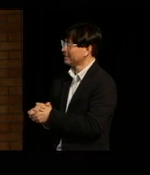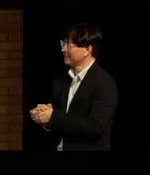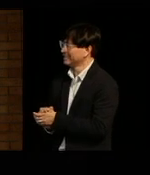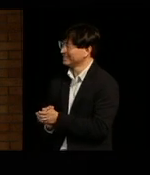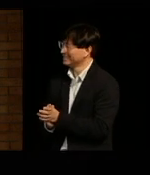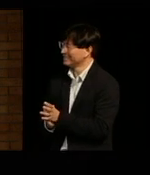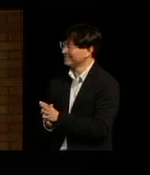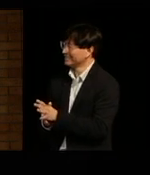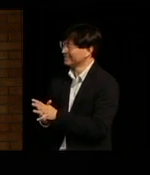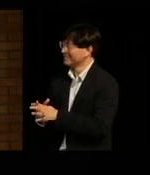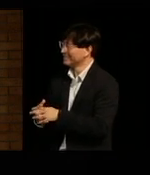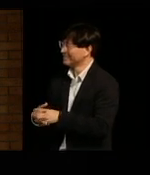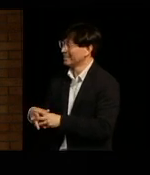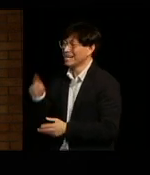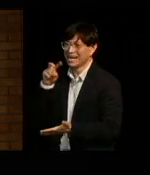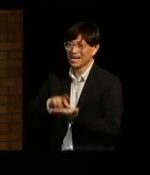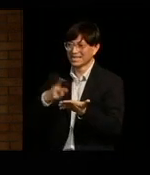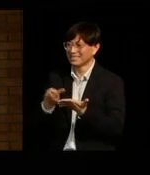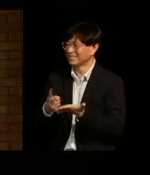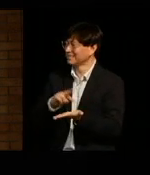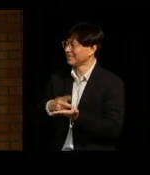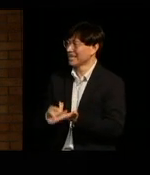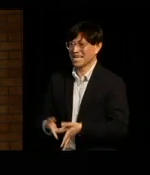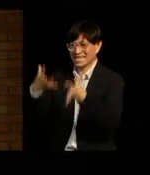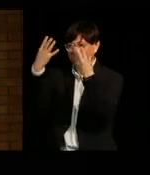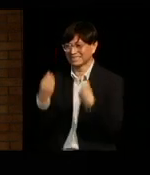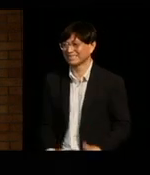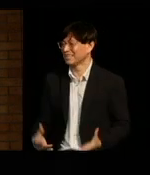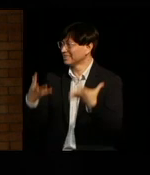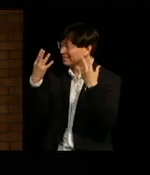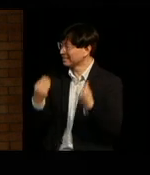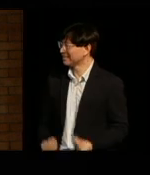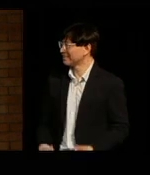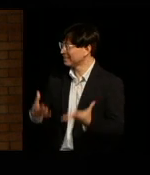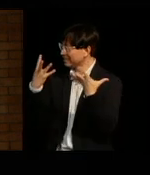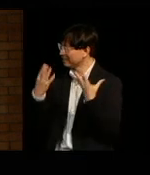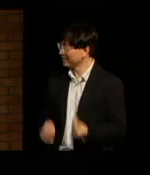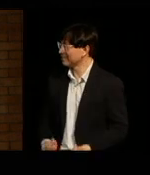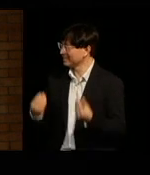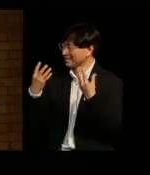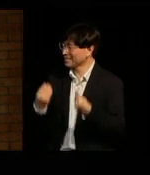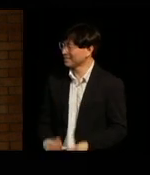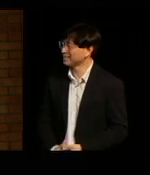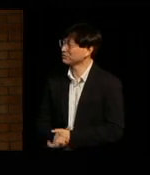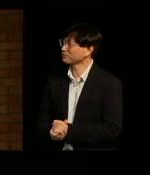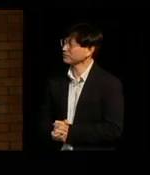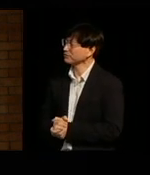parliamo troppo di avere un interprete e è tanto cioè veramente vuol dire tanto per la vita spirituale di una persona ma anche per quella sociale